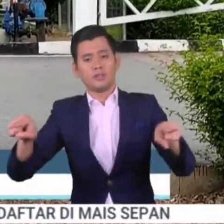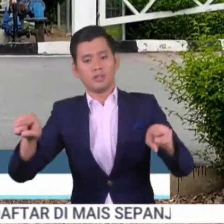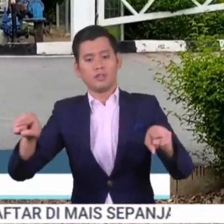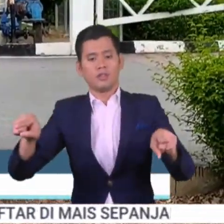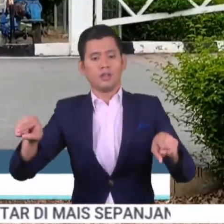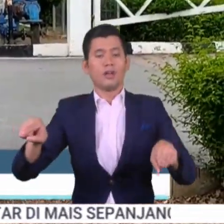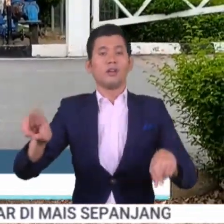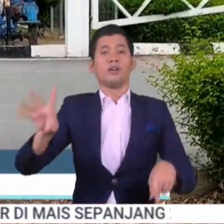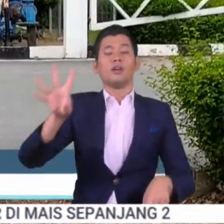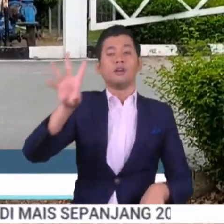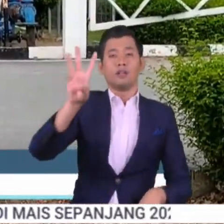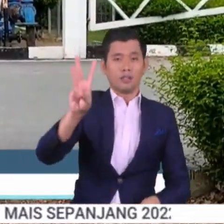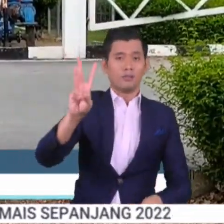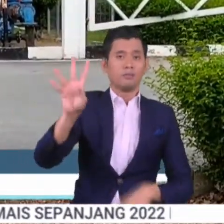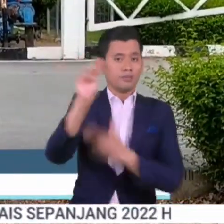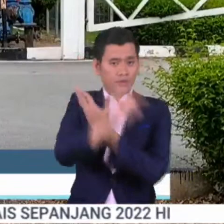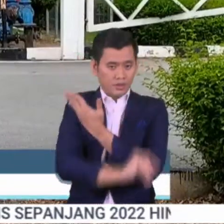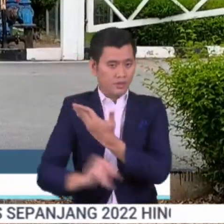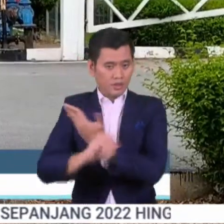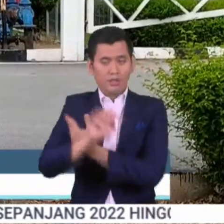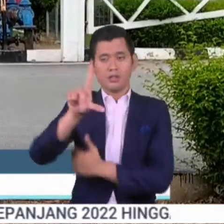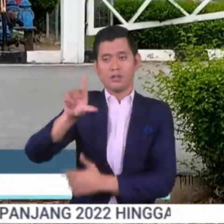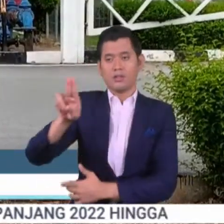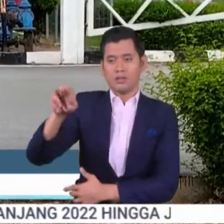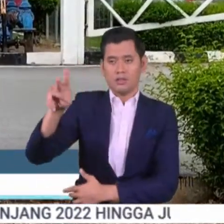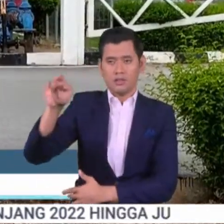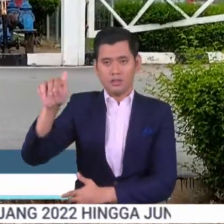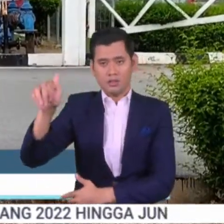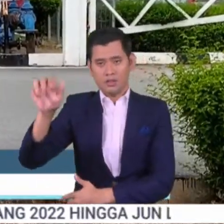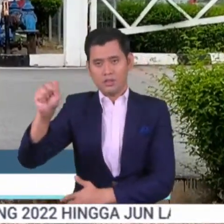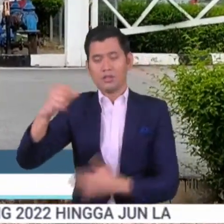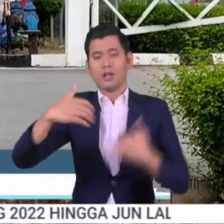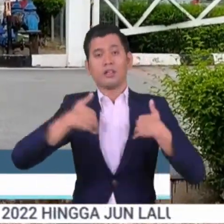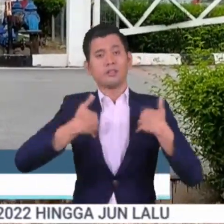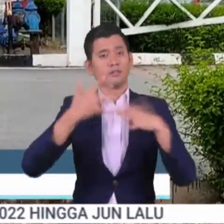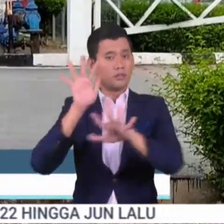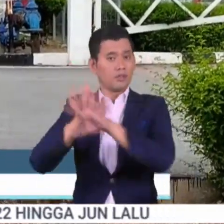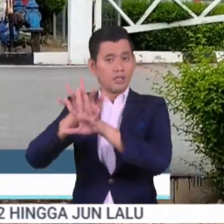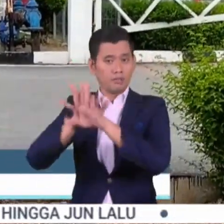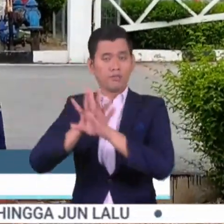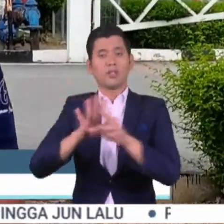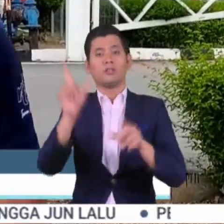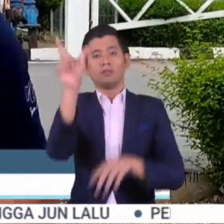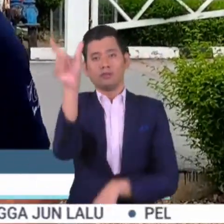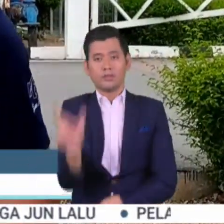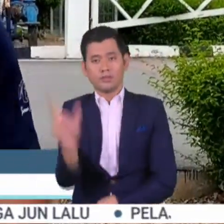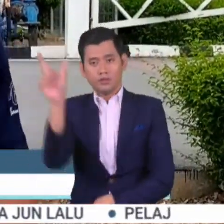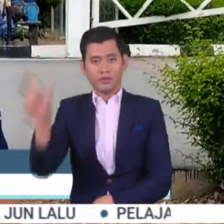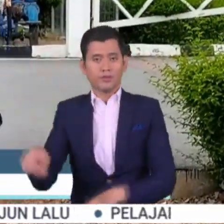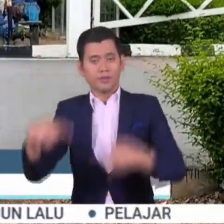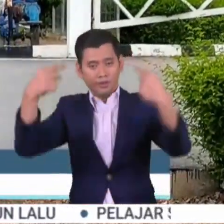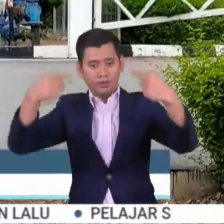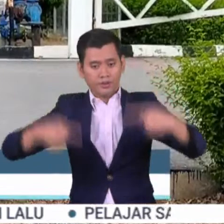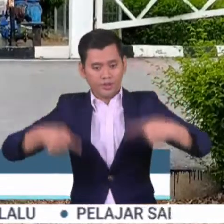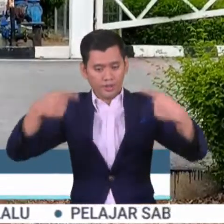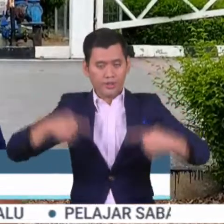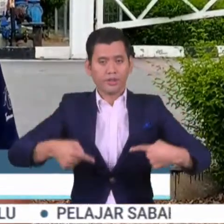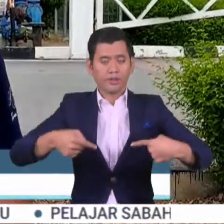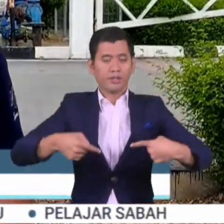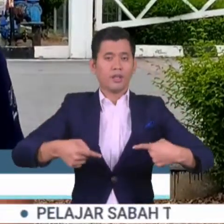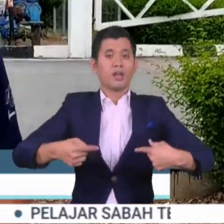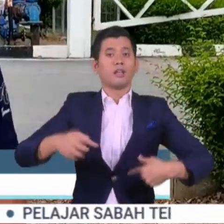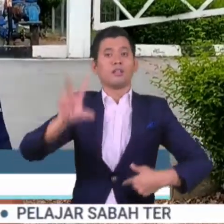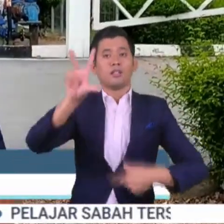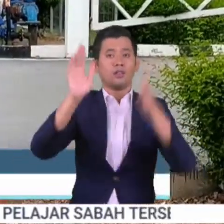keseluruhan 6 negeri ini, Lunaslah paling ramai calon yang bertanding pada kali ini. Manakala pertandingan tiga